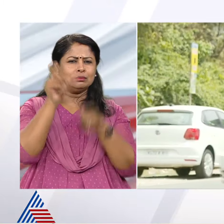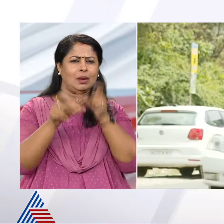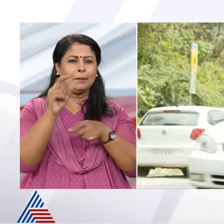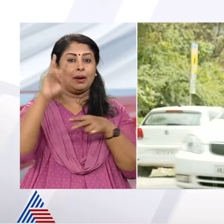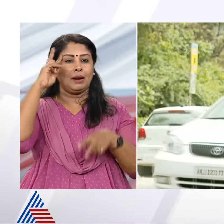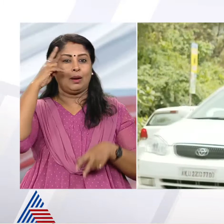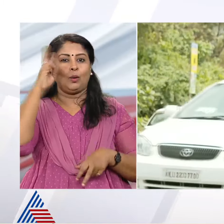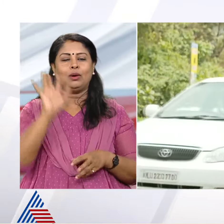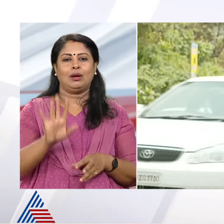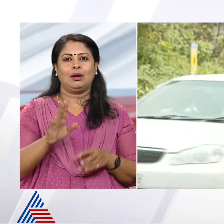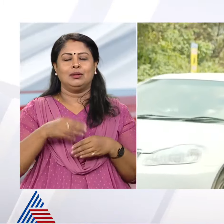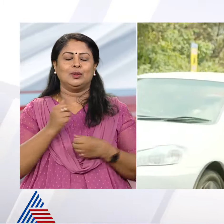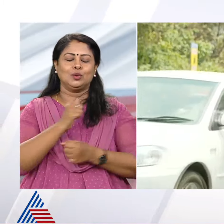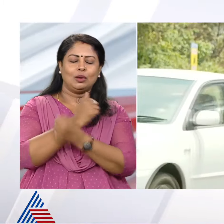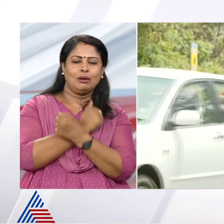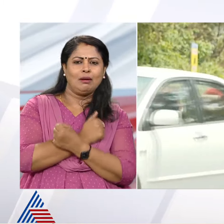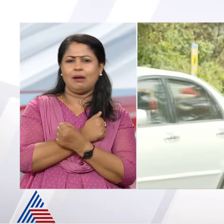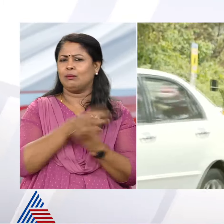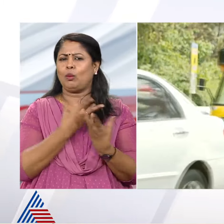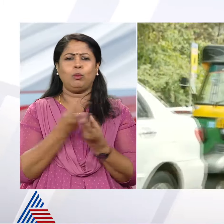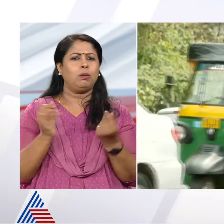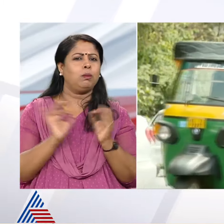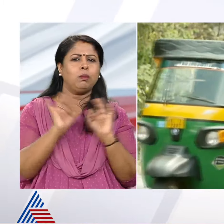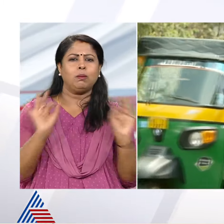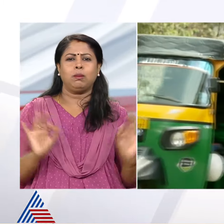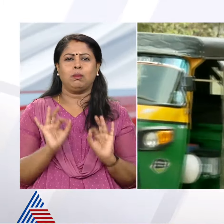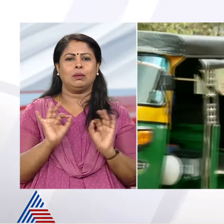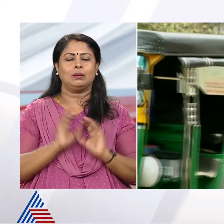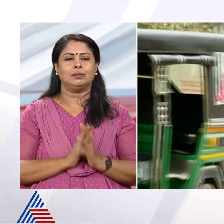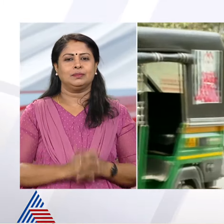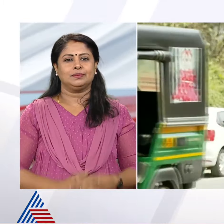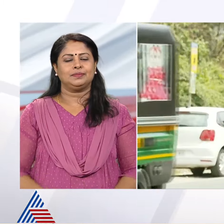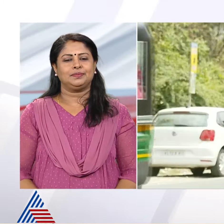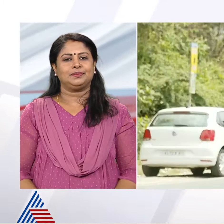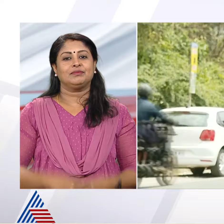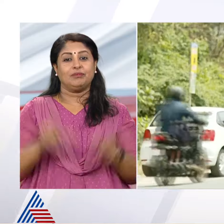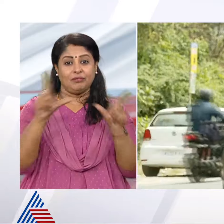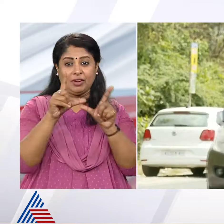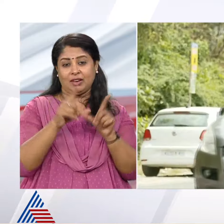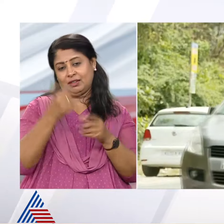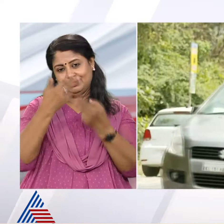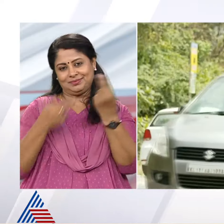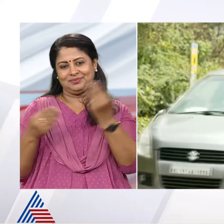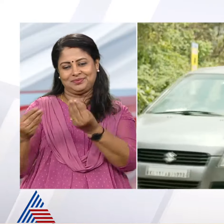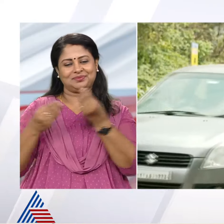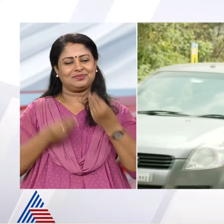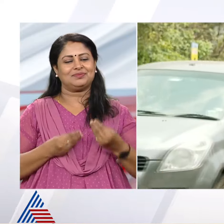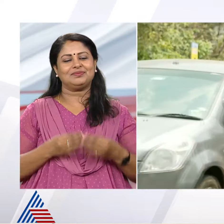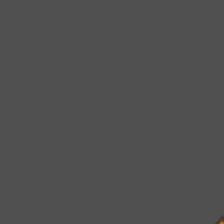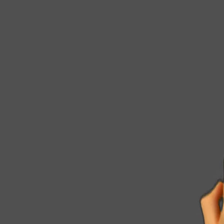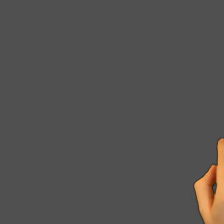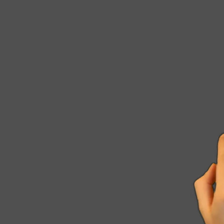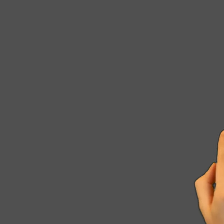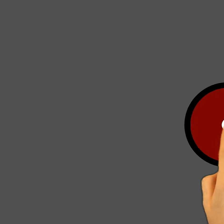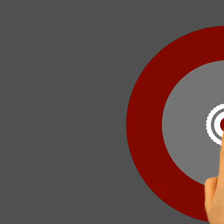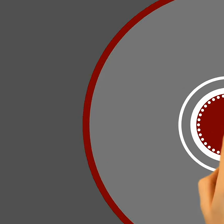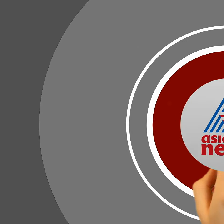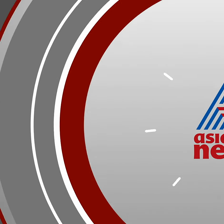സംശയമുണ്ട്. സ്നേഹവായ്പിന് കുറവൊന്നും അവർ കാണിച്ചുമില്ല. വയനാട്ടിൽ നിന്നും ഷാജഹാൻ, ഈഷാൻ ന്യൂസ്.